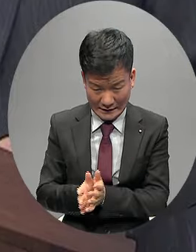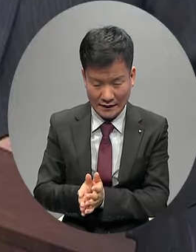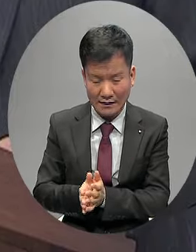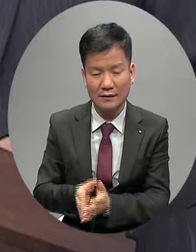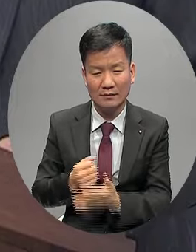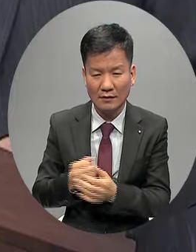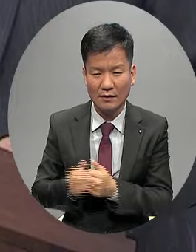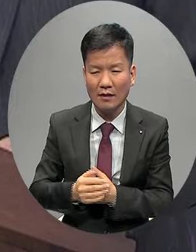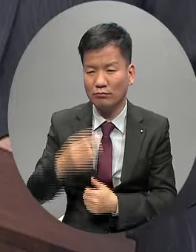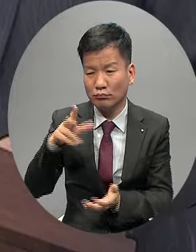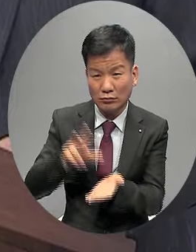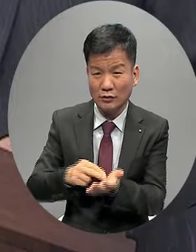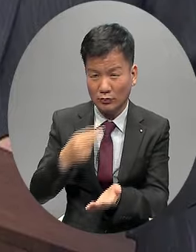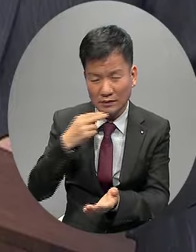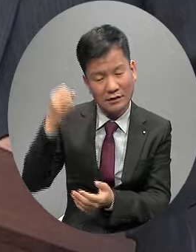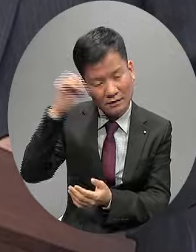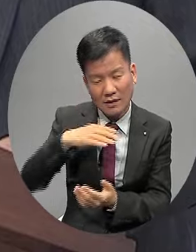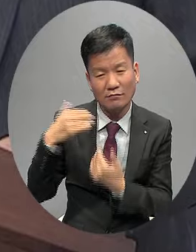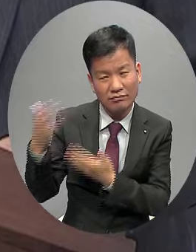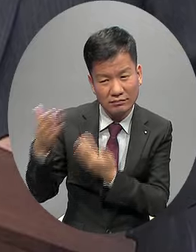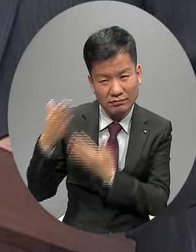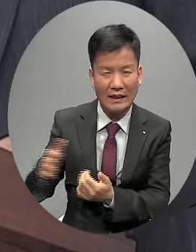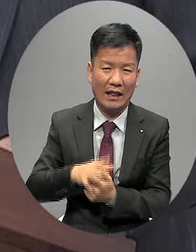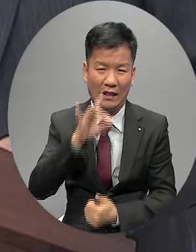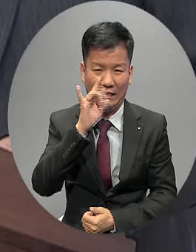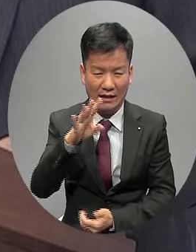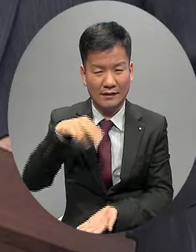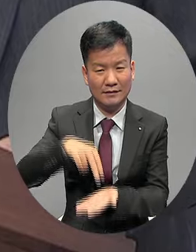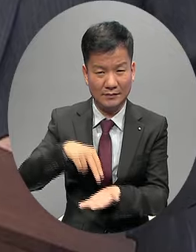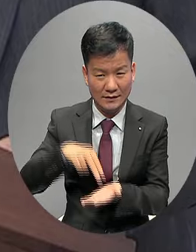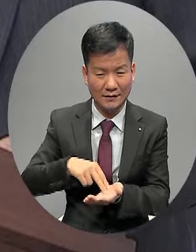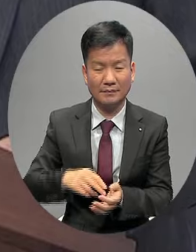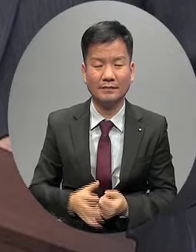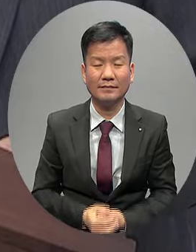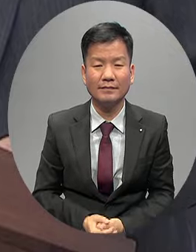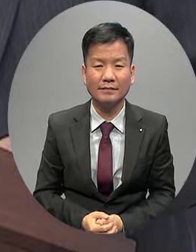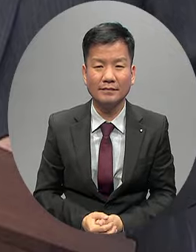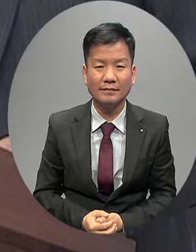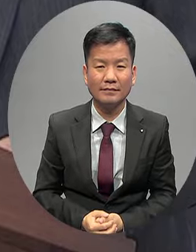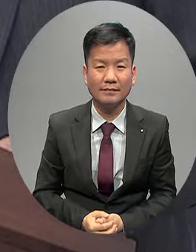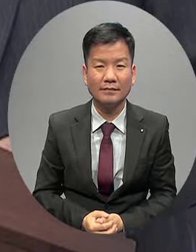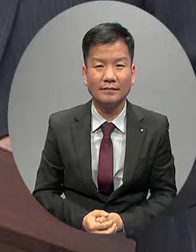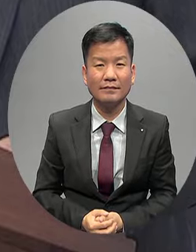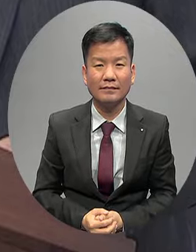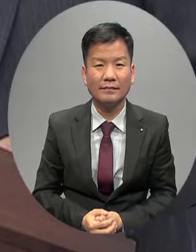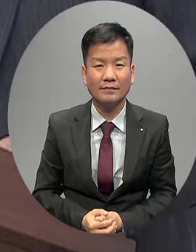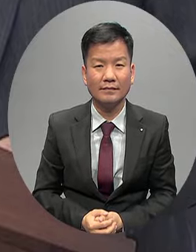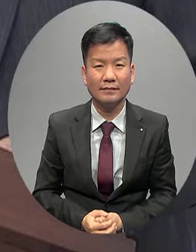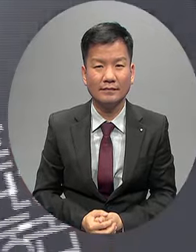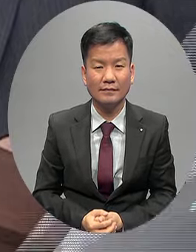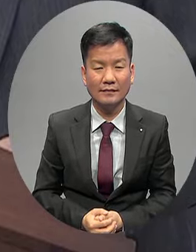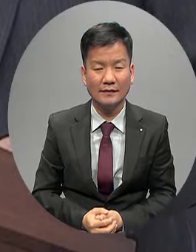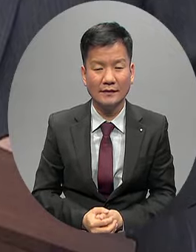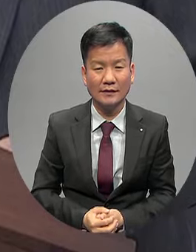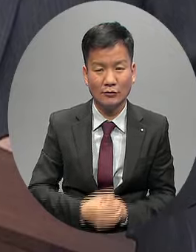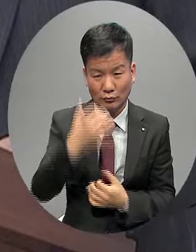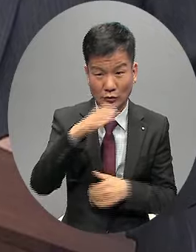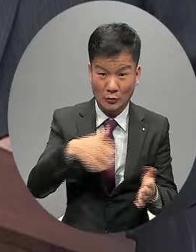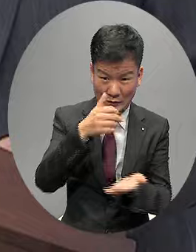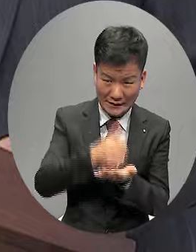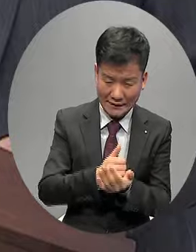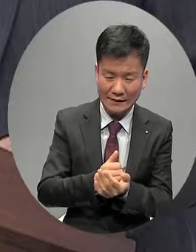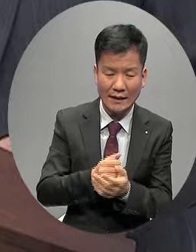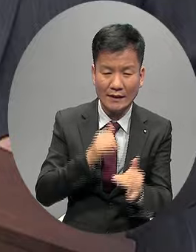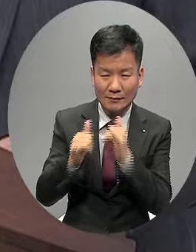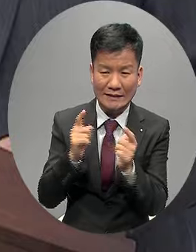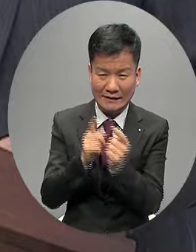단체장이라도 아무 문제 없듯 봉합하고 넘어갈 사안이 아니라고 청주시를 압박했습니다. 김 지사는 다음 날에는